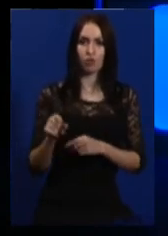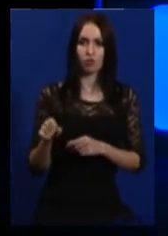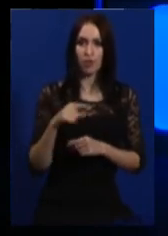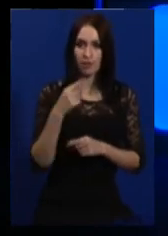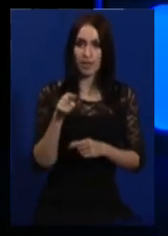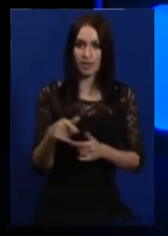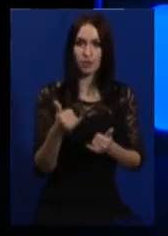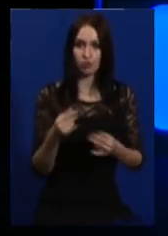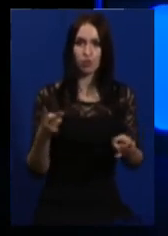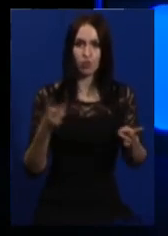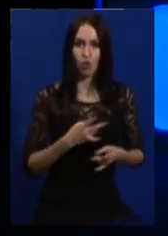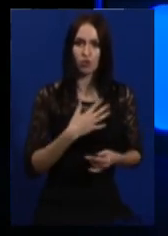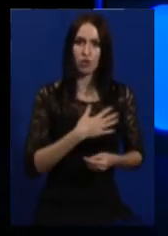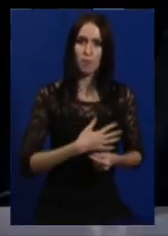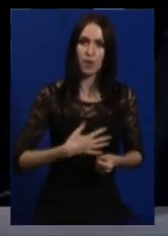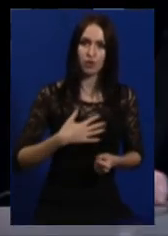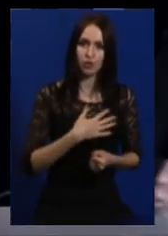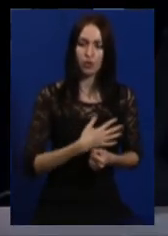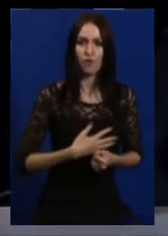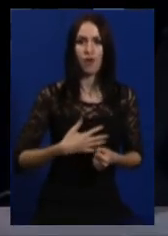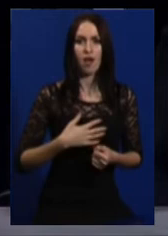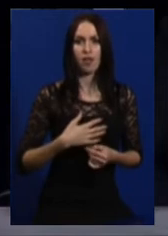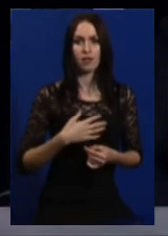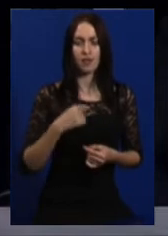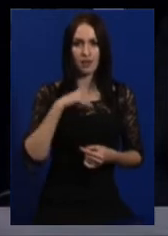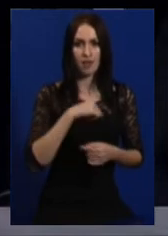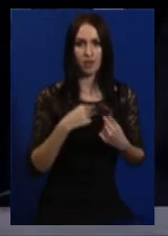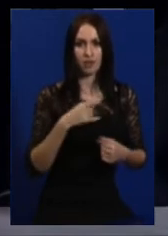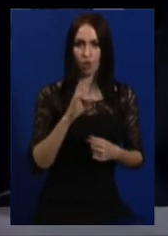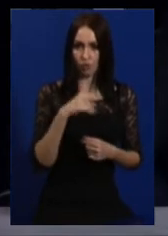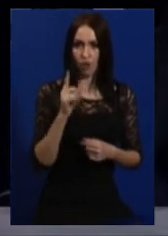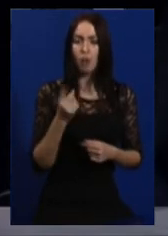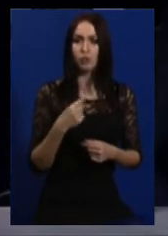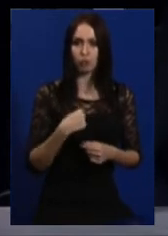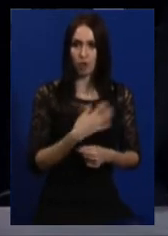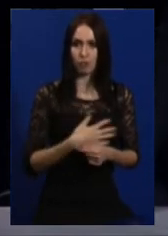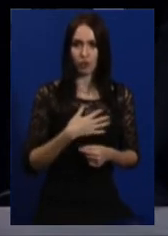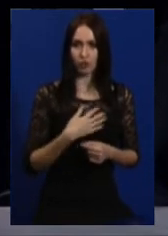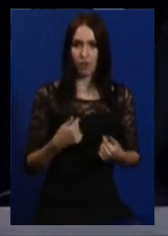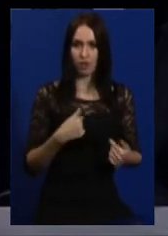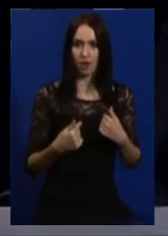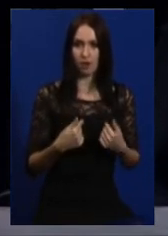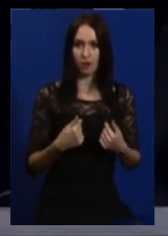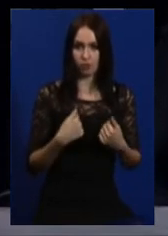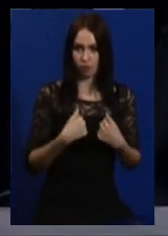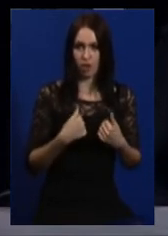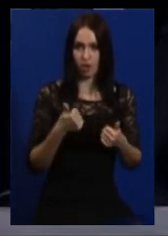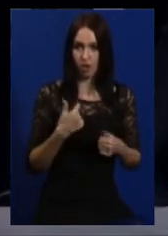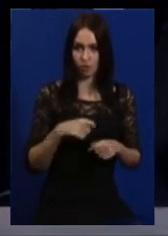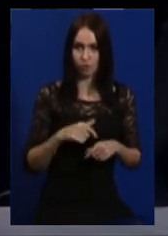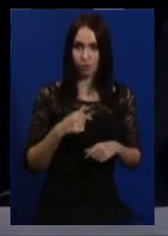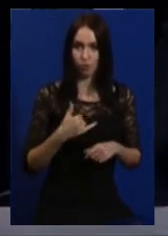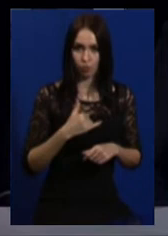сейчас должен переживать трагедию почему ты решила трагедии я хорошо себя чувствую